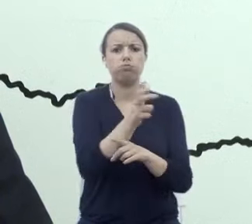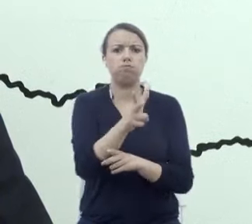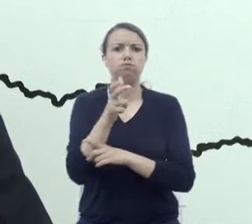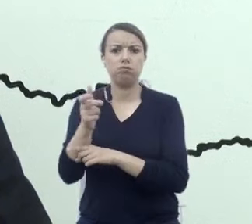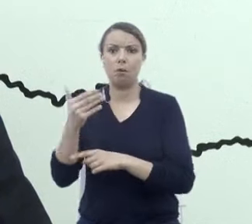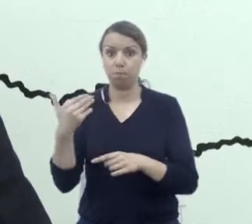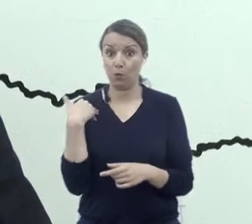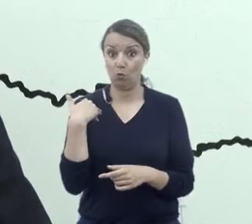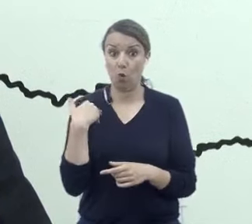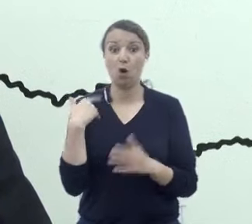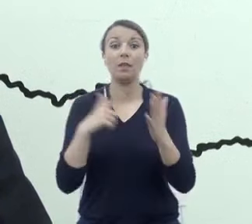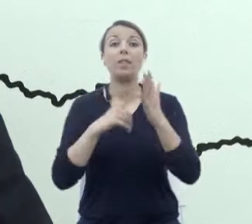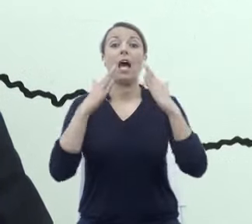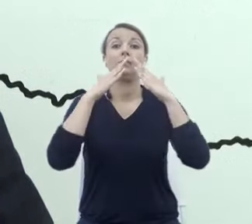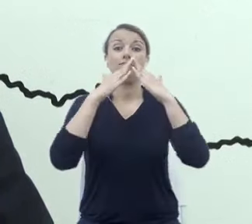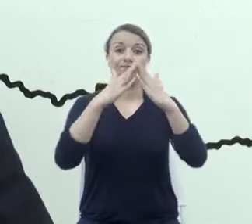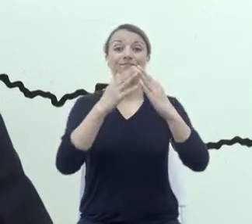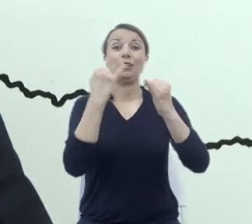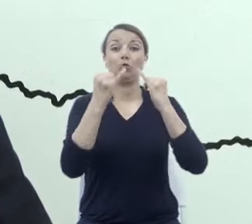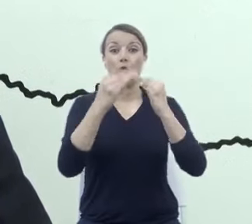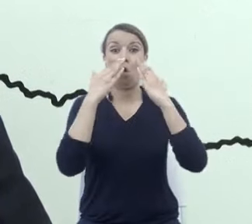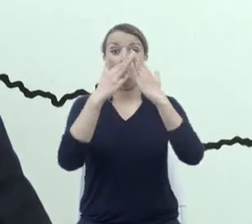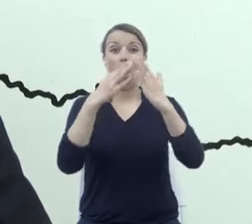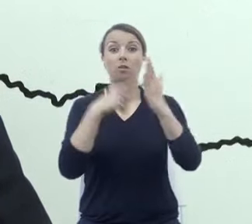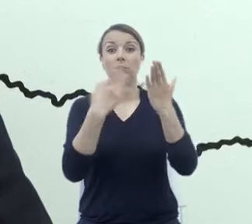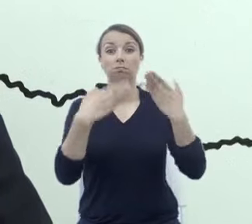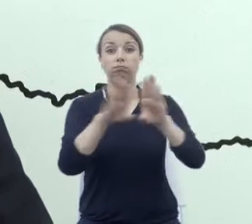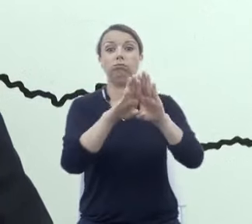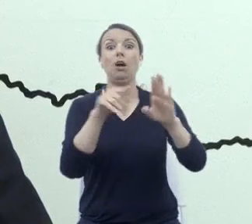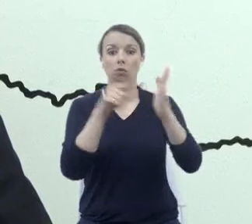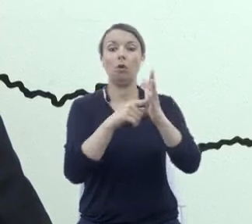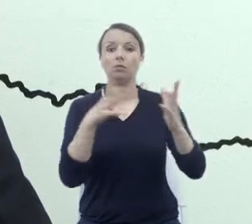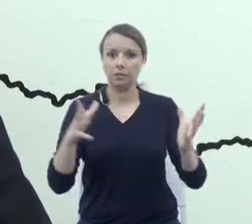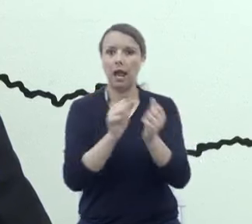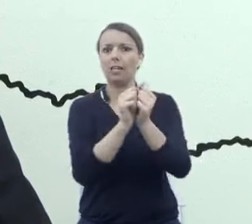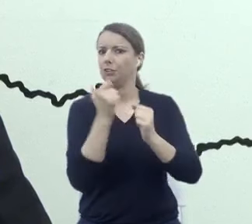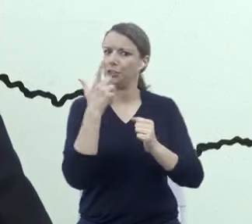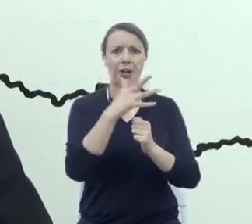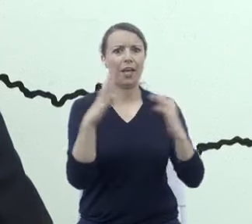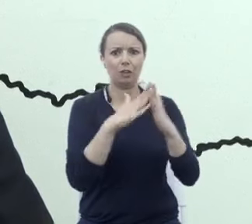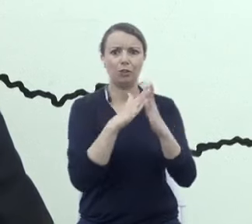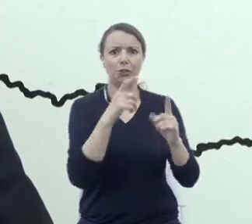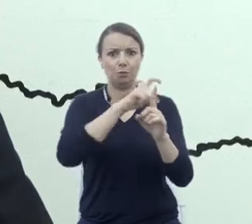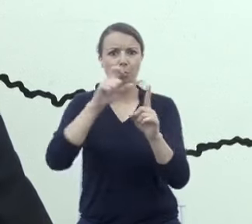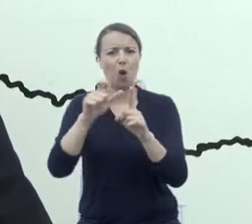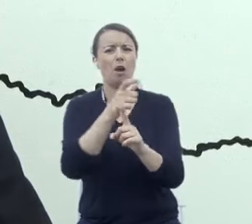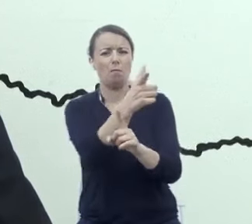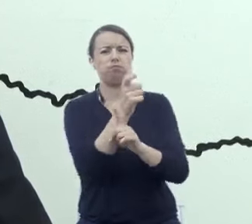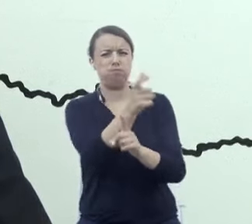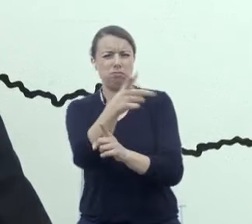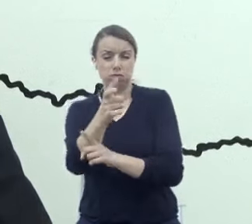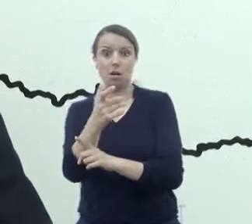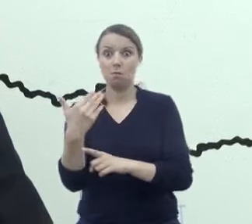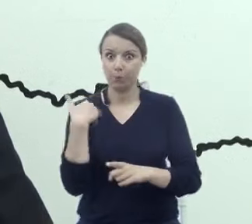wewnątrz stodoły no, stanowi przesłankę do tego, by sądzić, że tych